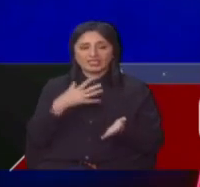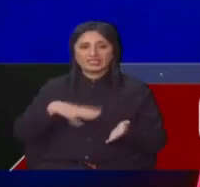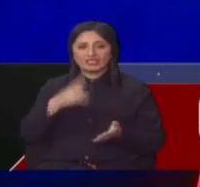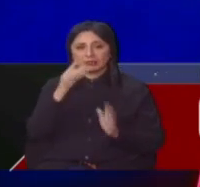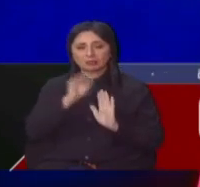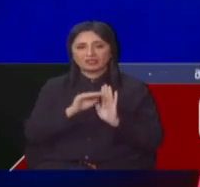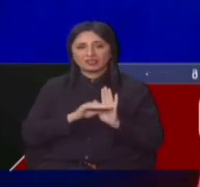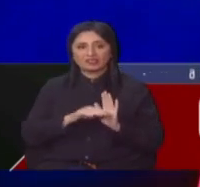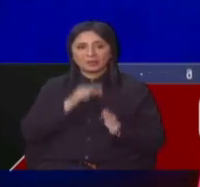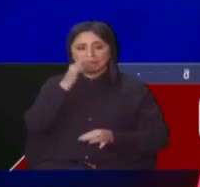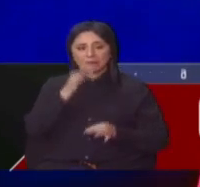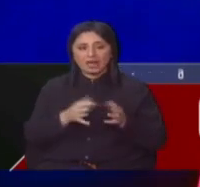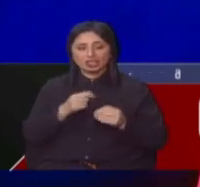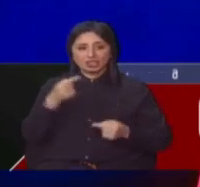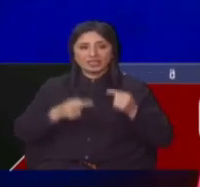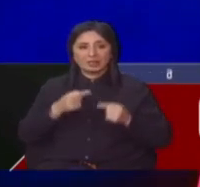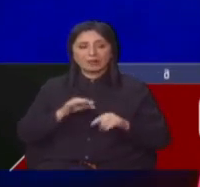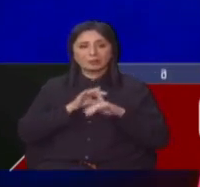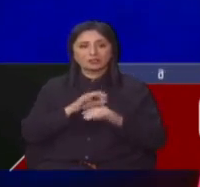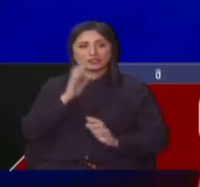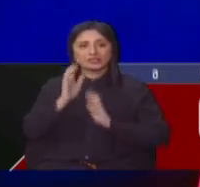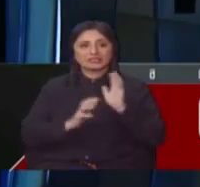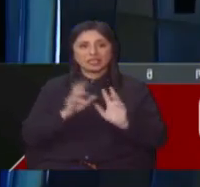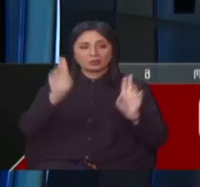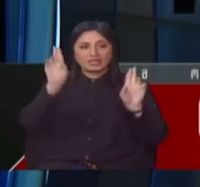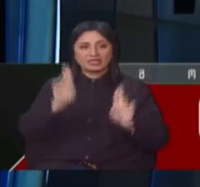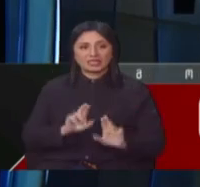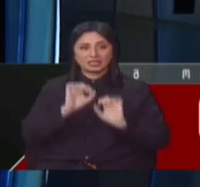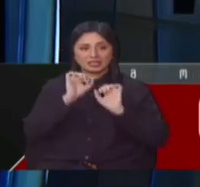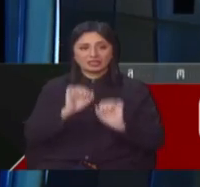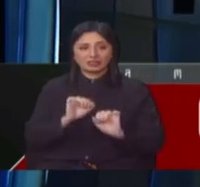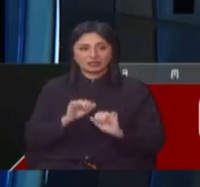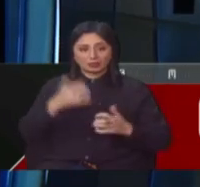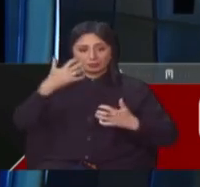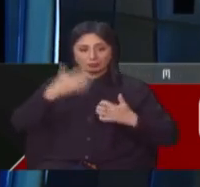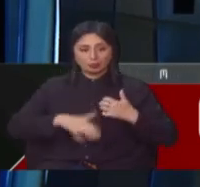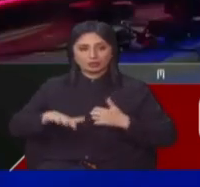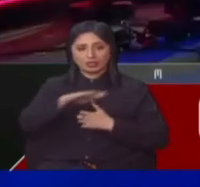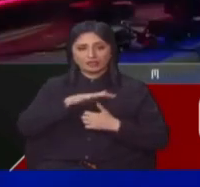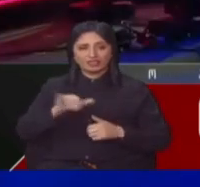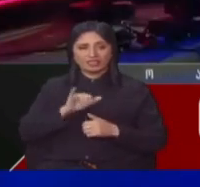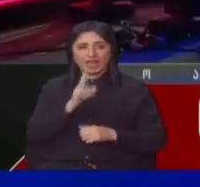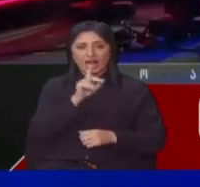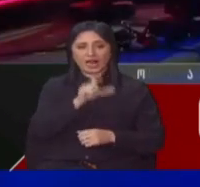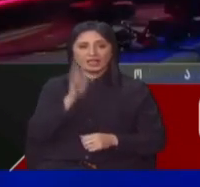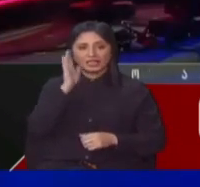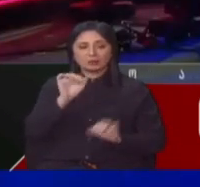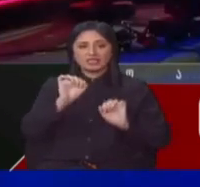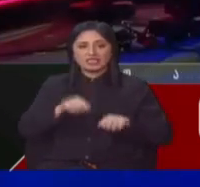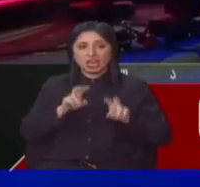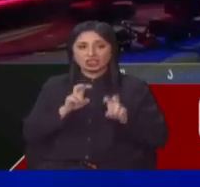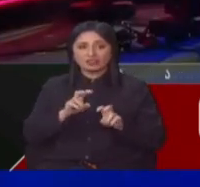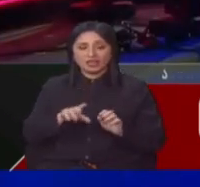საქართველოს პირველი არხი იღებს პასუხისგებლობას, რომ დებატები ჩატარდება საერთაშორისო სტანდარტების დაცვით, მიუკერძოებელ გარემოში, სადაც კანდიდატებს ექნებათ